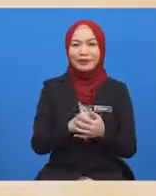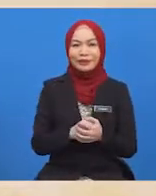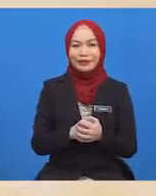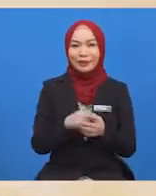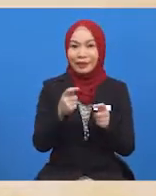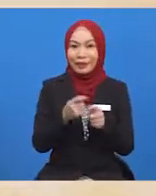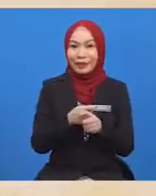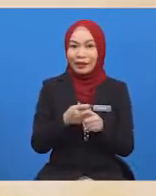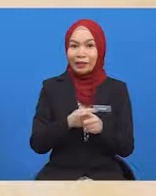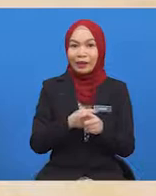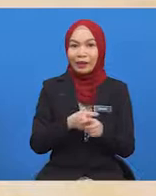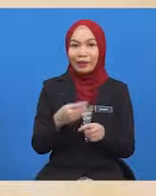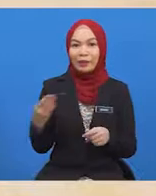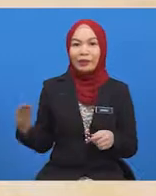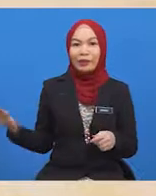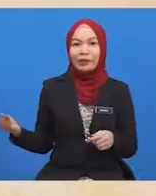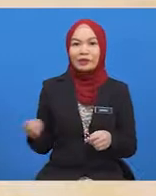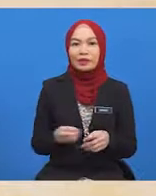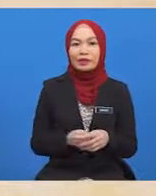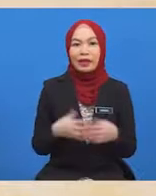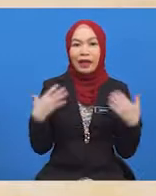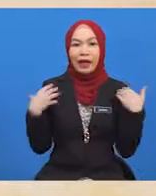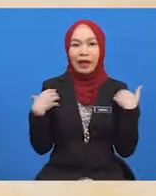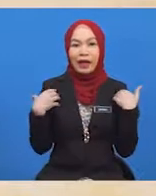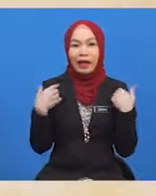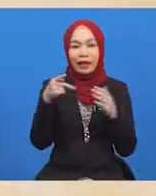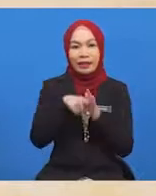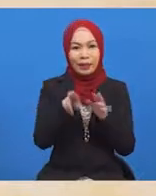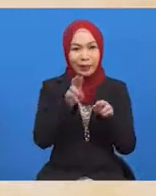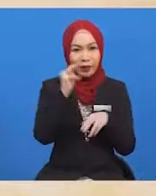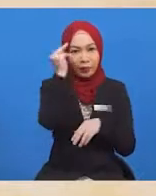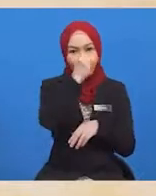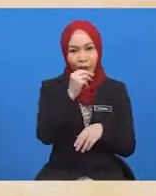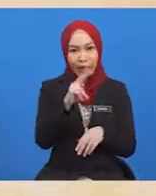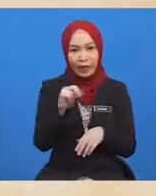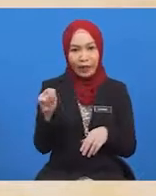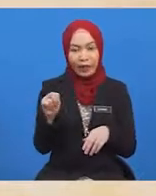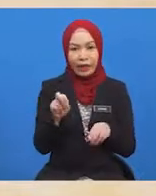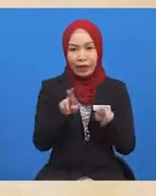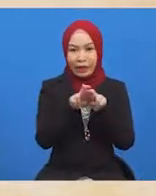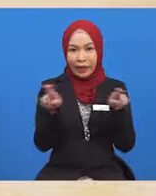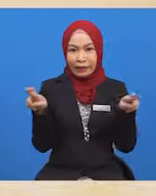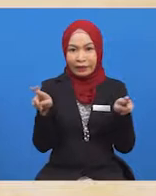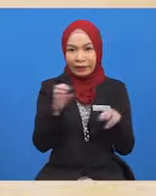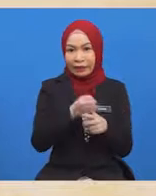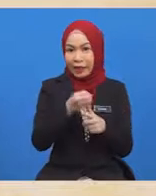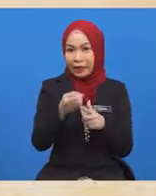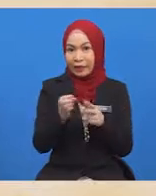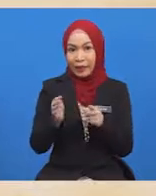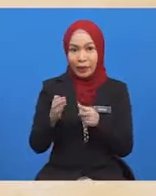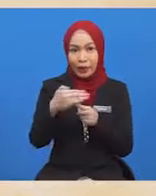Setiap objek terdiri daripada permukaan rata atau melengkung atau kedua-duanya.